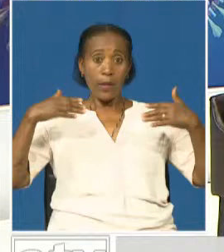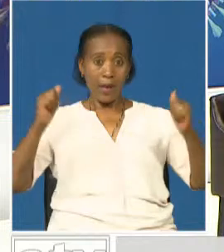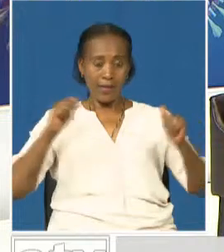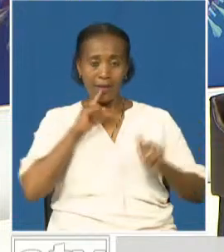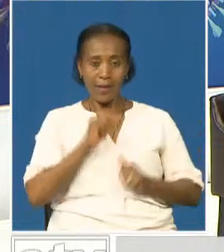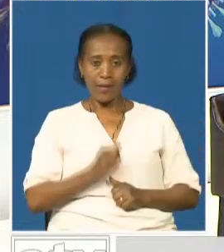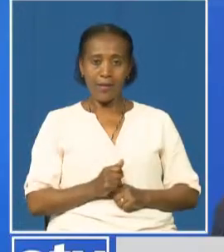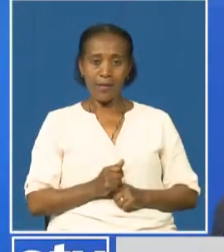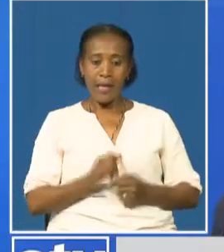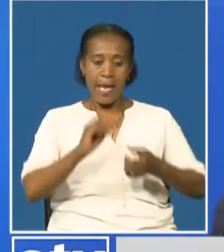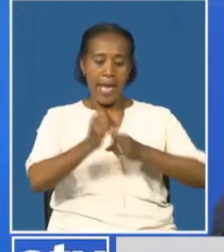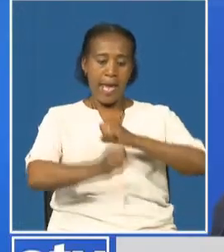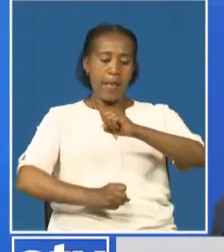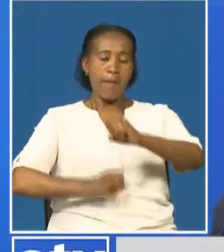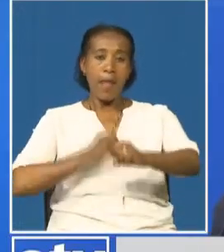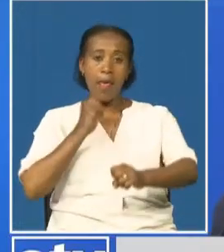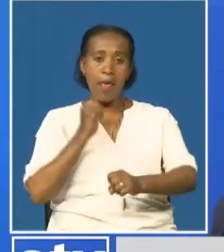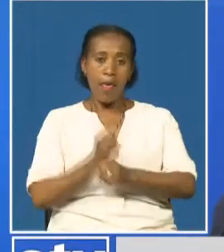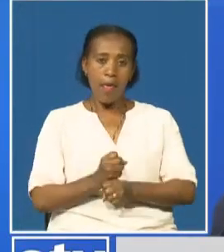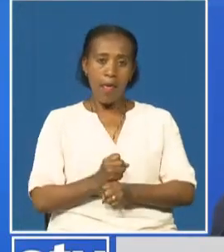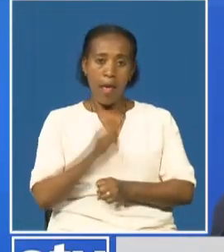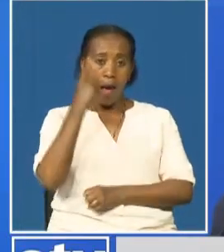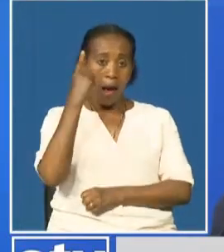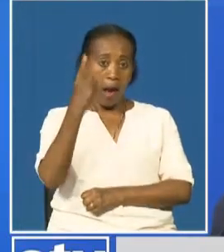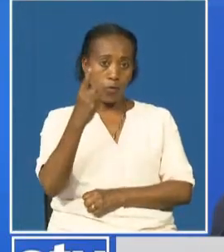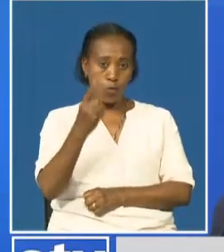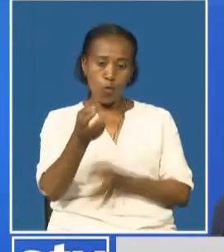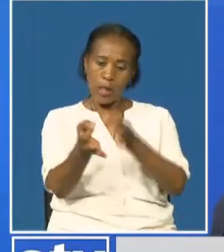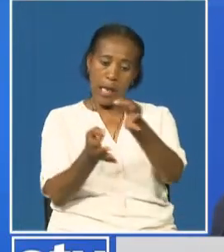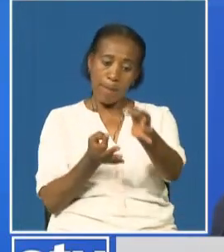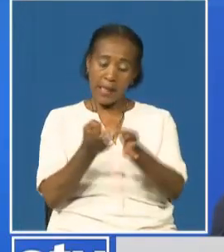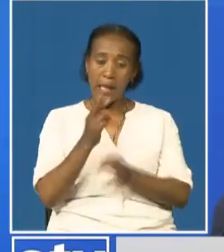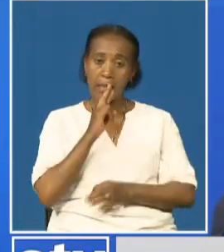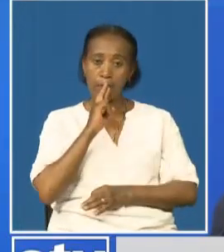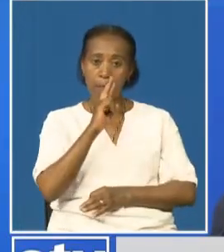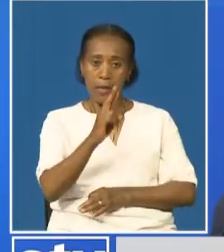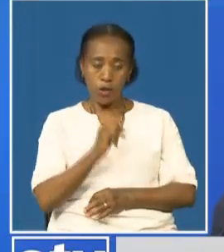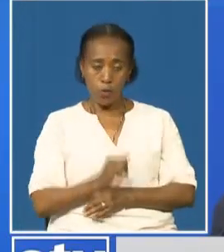የወጣትነት እድሜ አንዱ ከሚገለጽባቸው